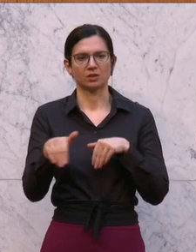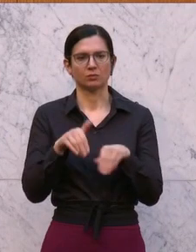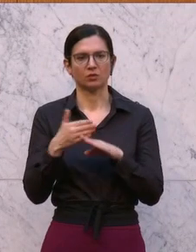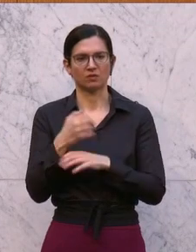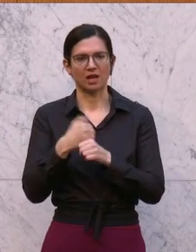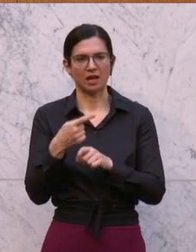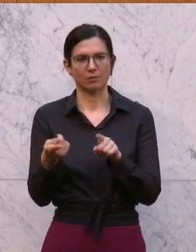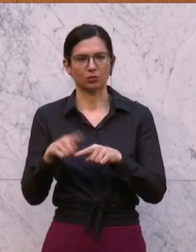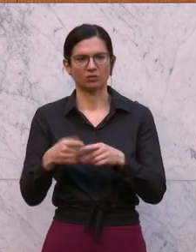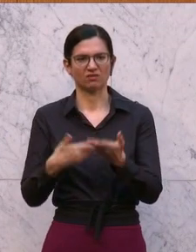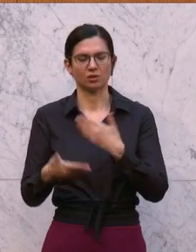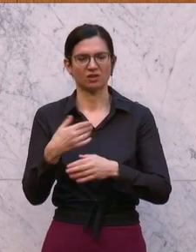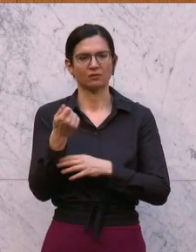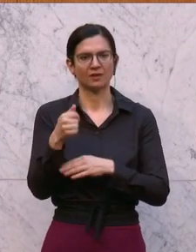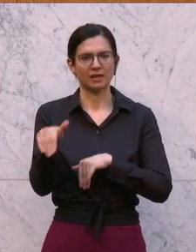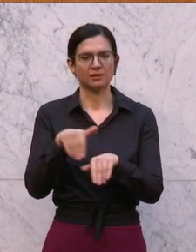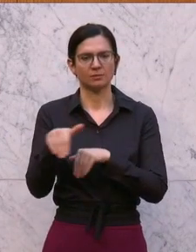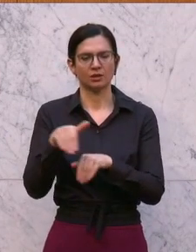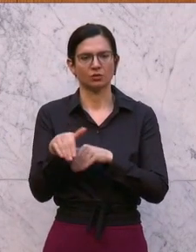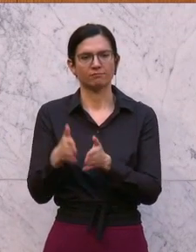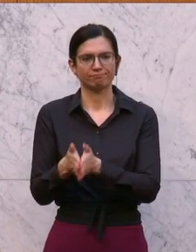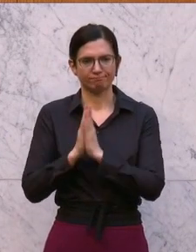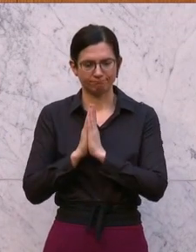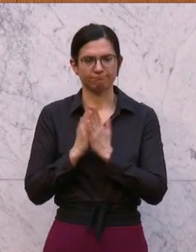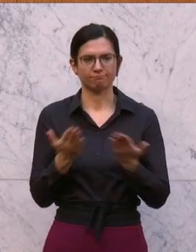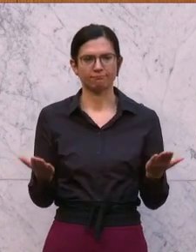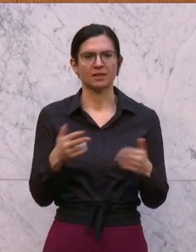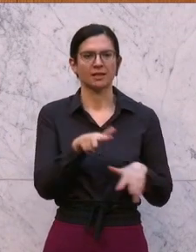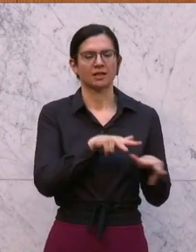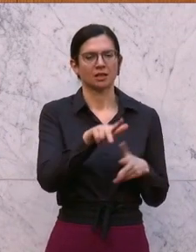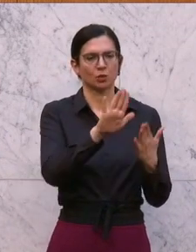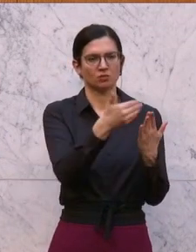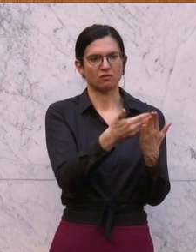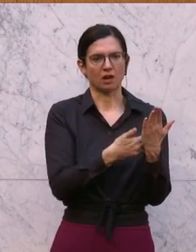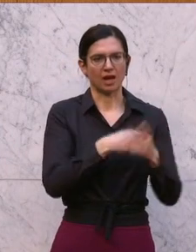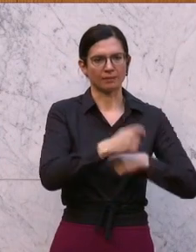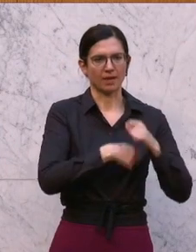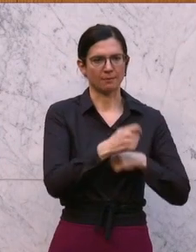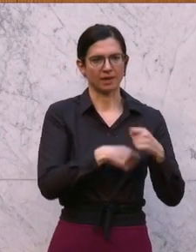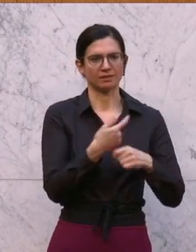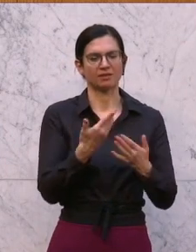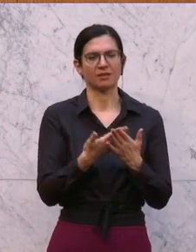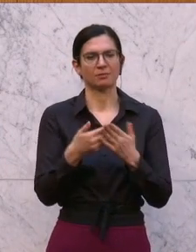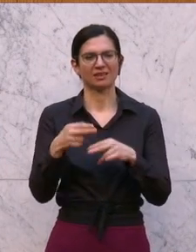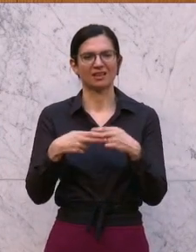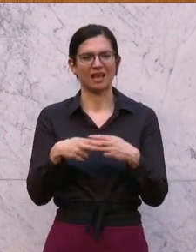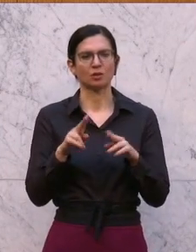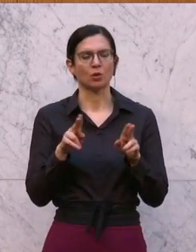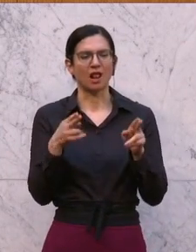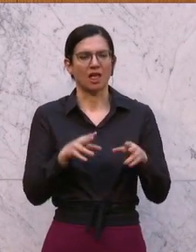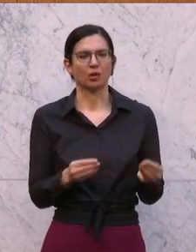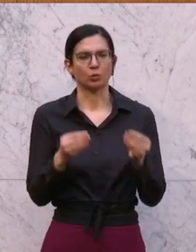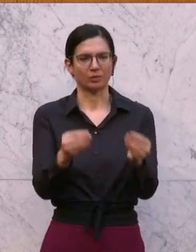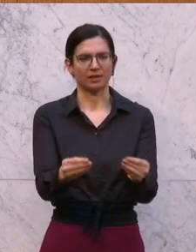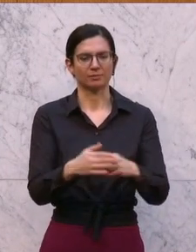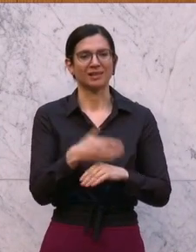Arbeit und Wirtschaft sowie der Finanzminister werden ersucht, eine Regierungsvorlage auszuarbeiten und den Nationalrat zu übermitteln, die